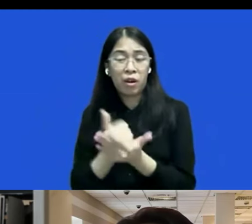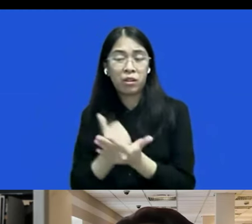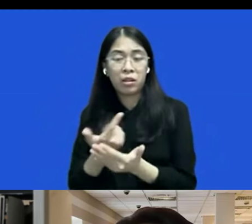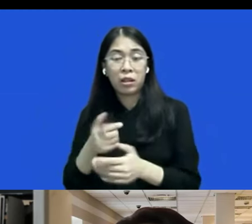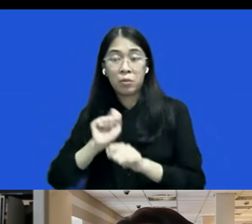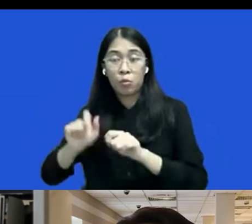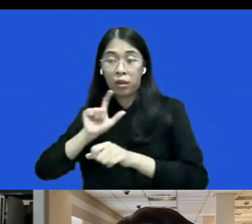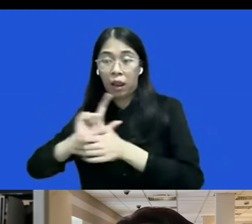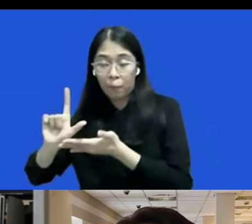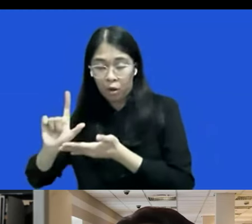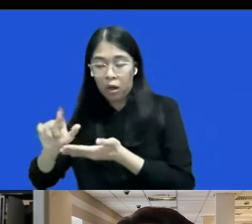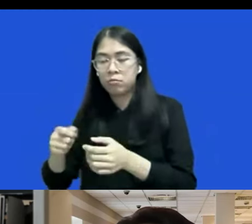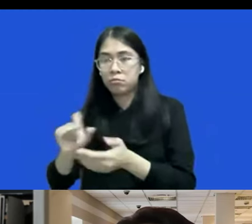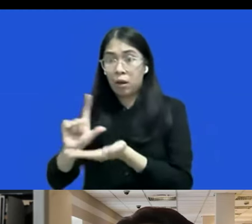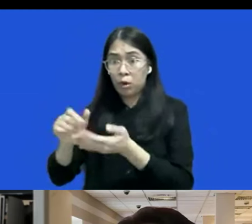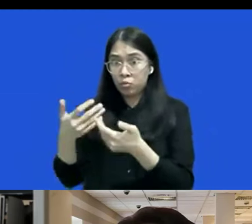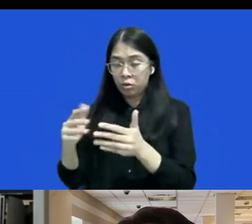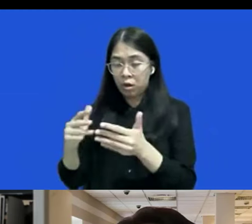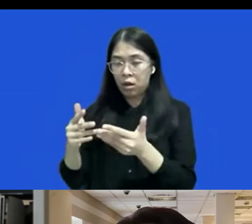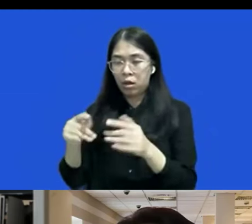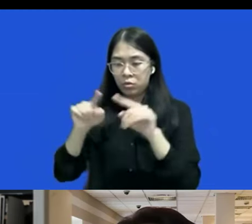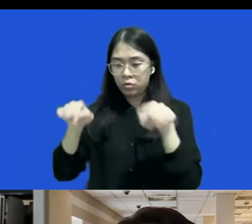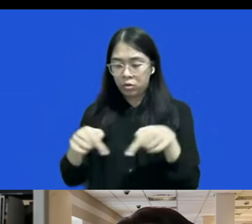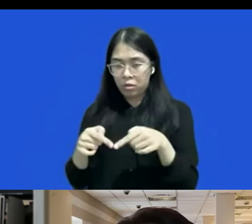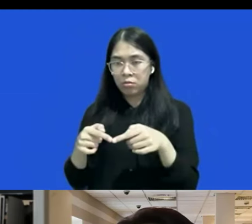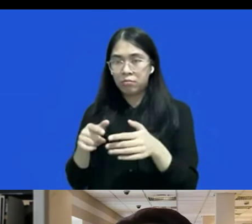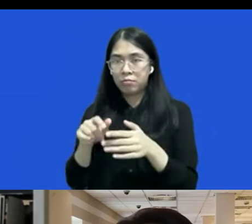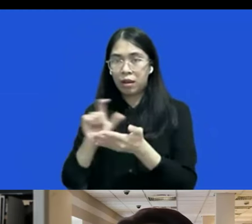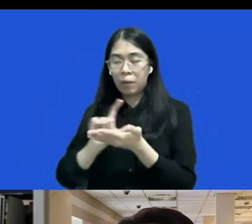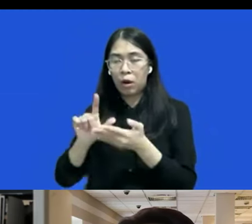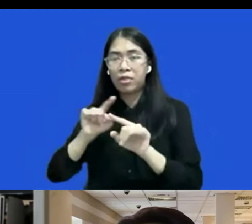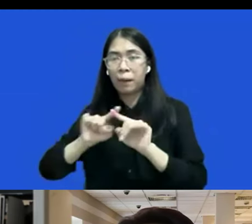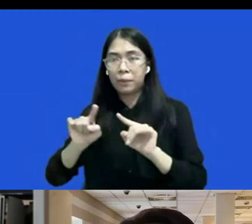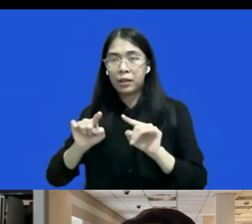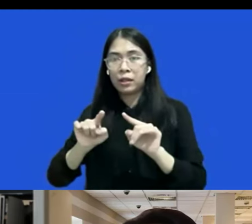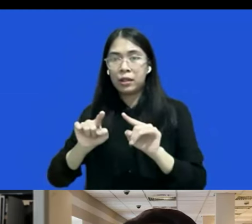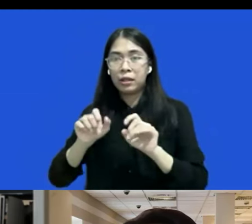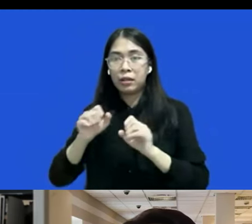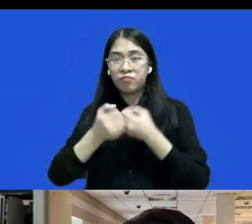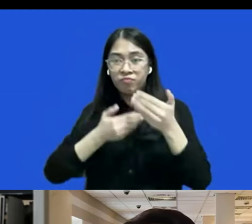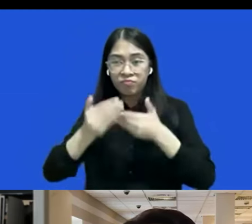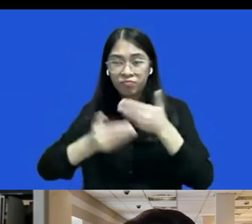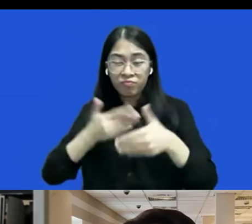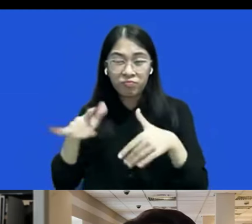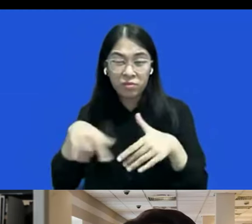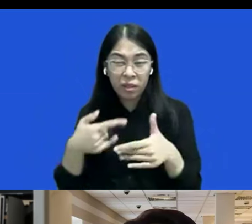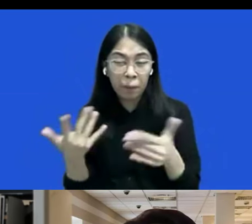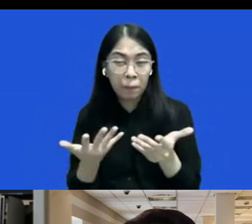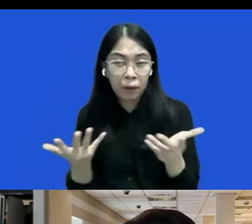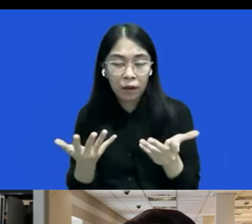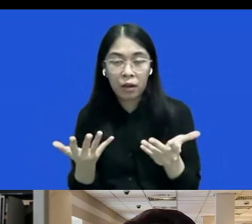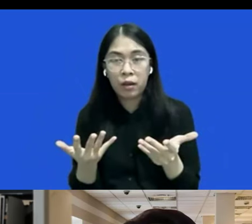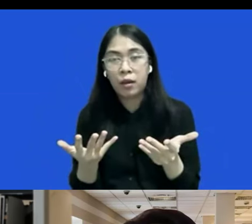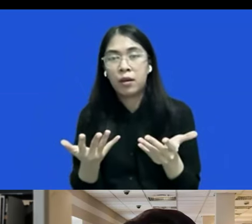laporan masuk, kita pegang surat tanda terima laporannya, tapi pelaksanaannya sampai mana itu